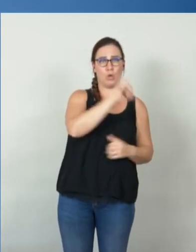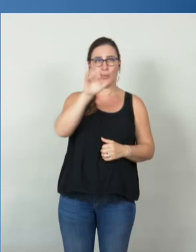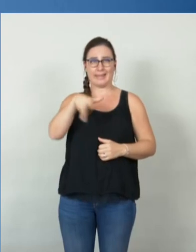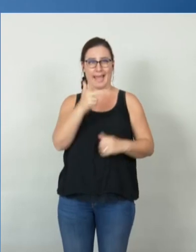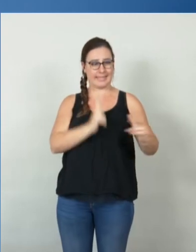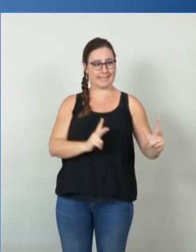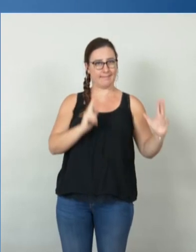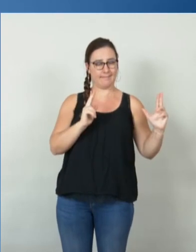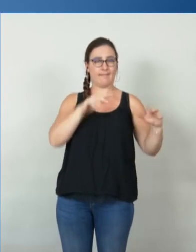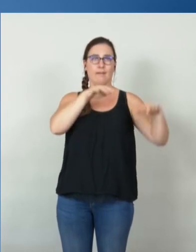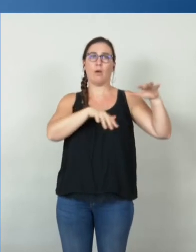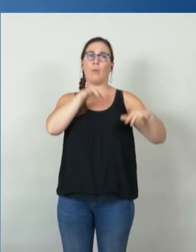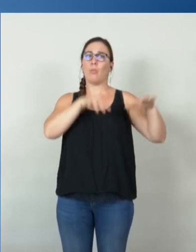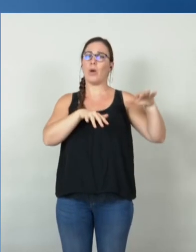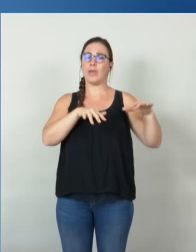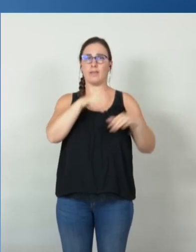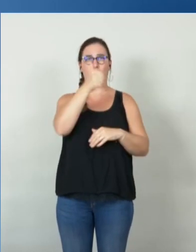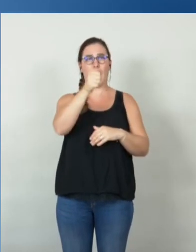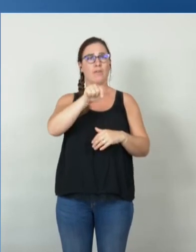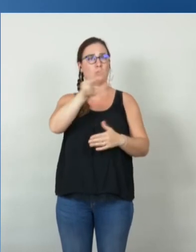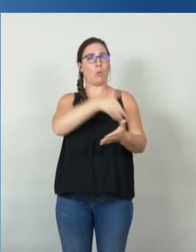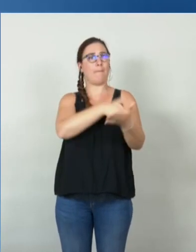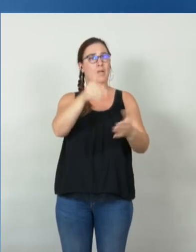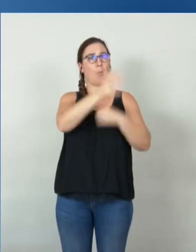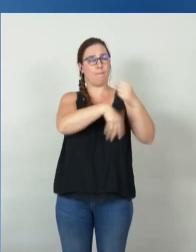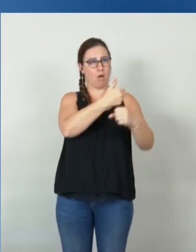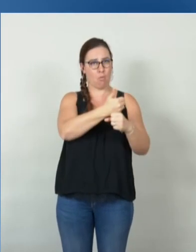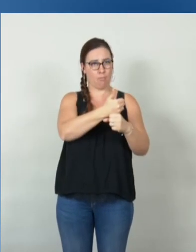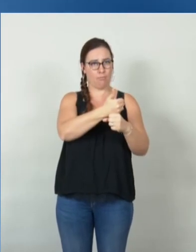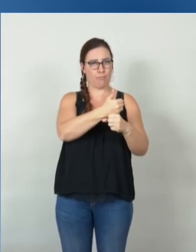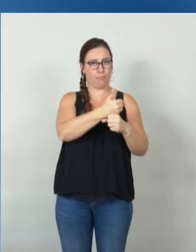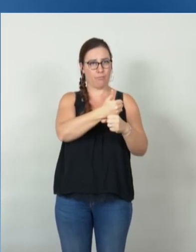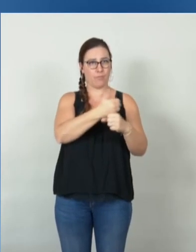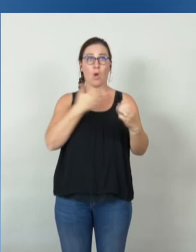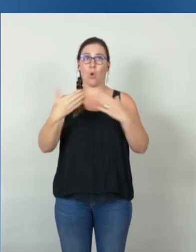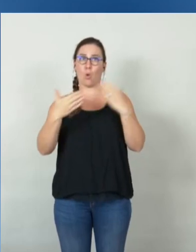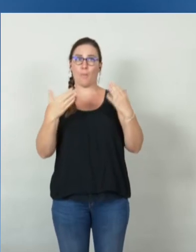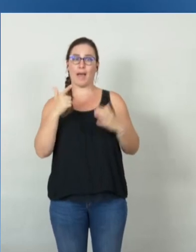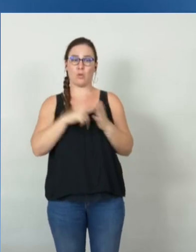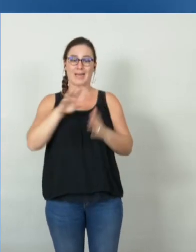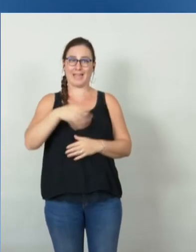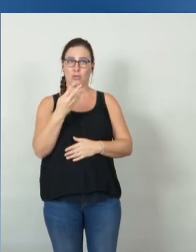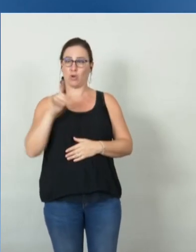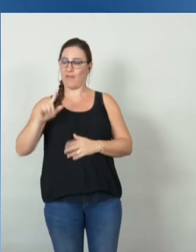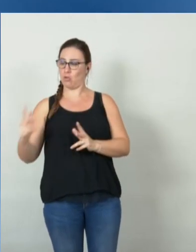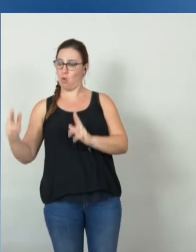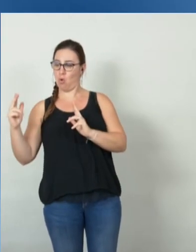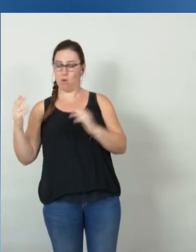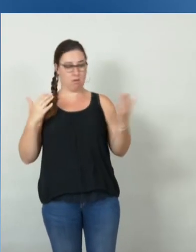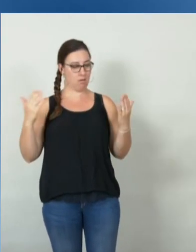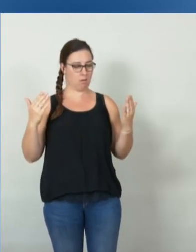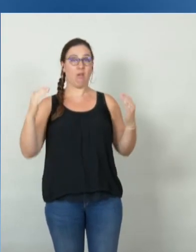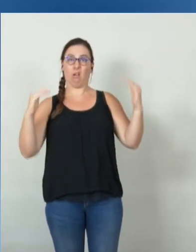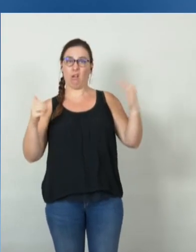la moyenne est de 1 million trois par an alors que sur la période 2014 2022 elle n'est que de 1